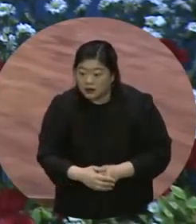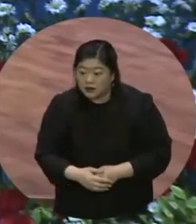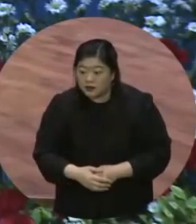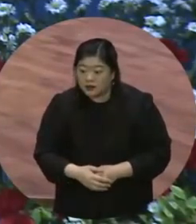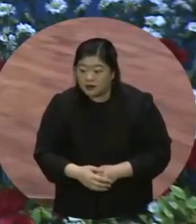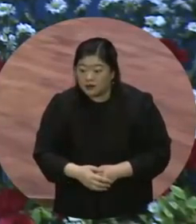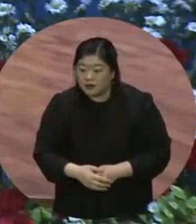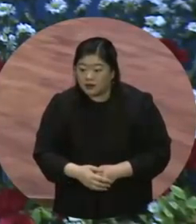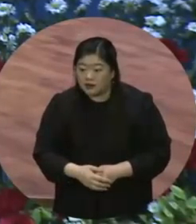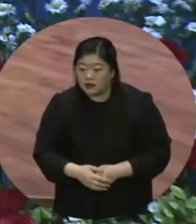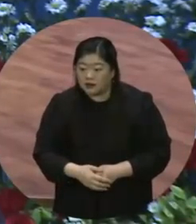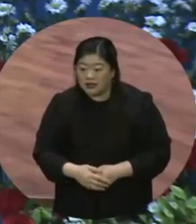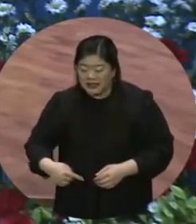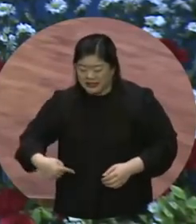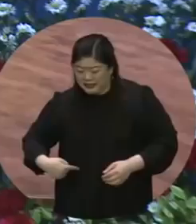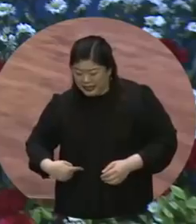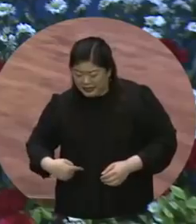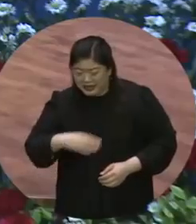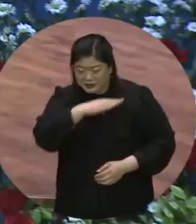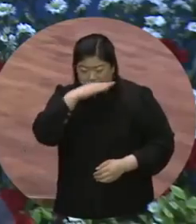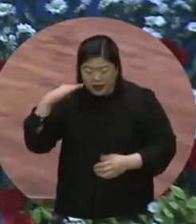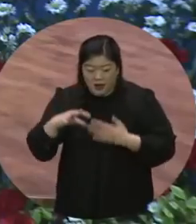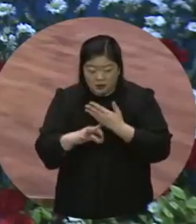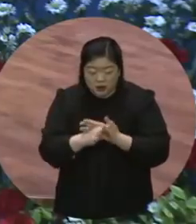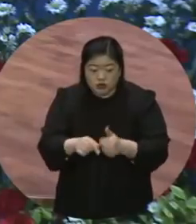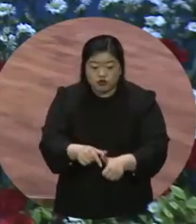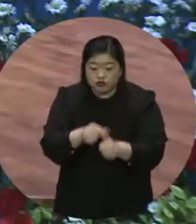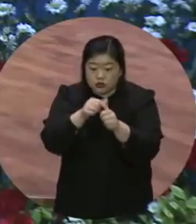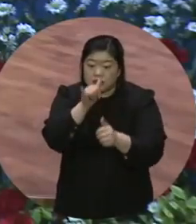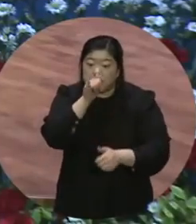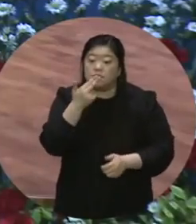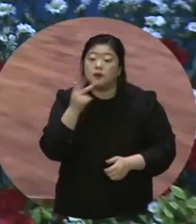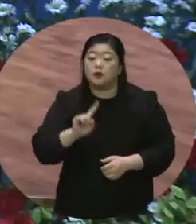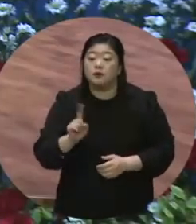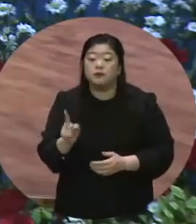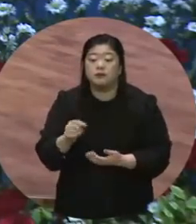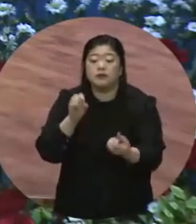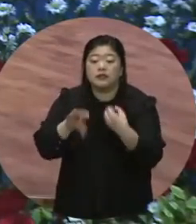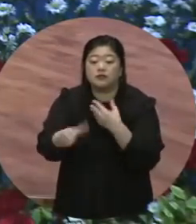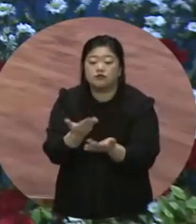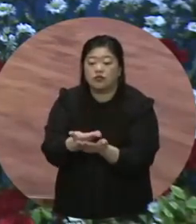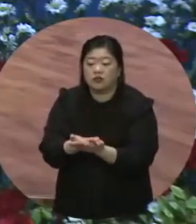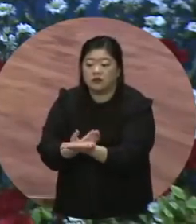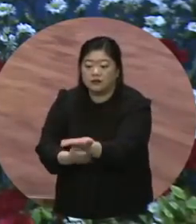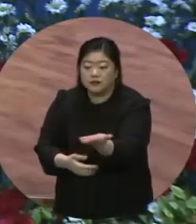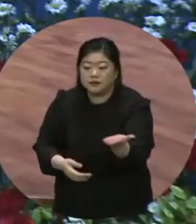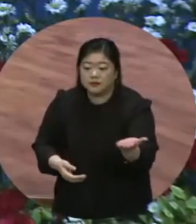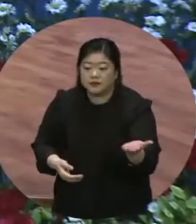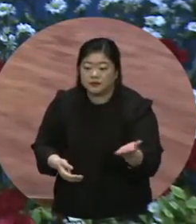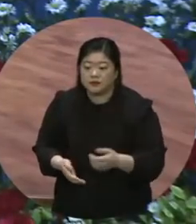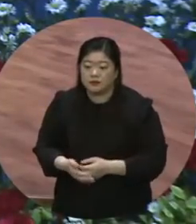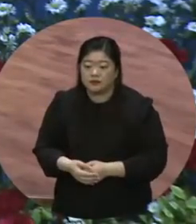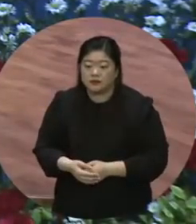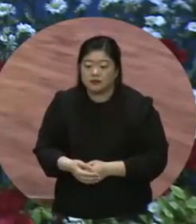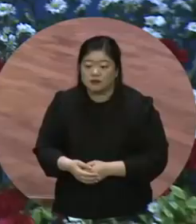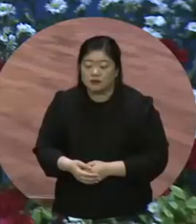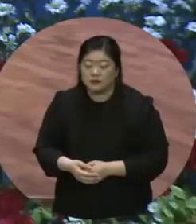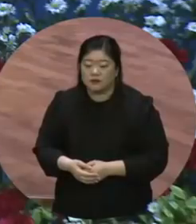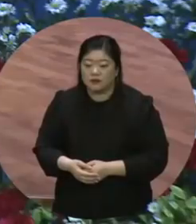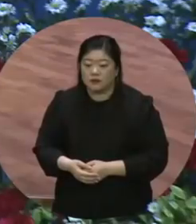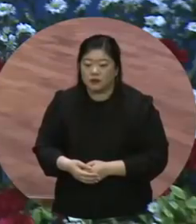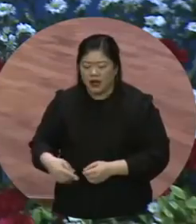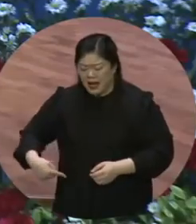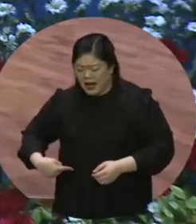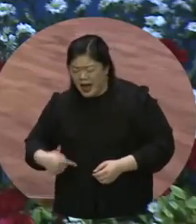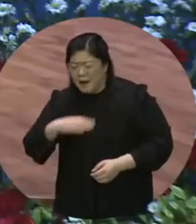그런데 어떻게 그 양심이 구원의 기준이 되느냐 말이요. 어떻게 그 양심이 구원의 기준이 되냐고요.